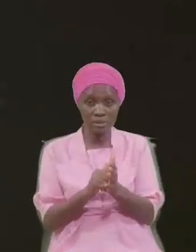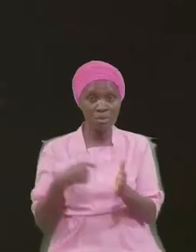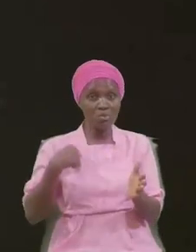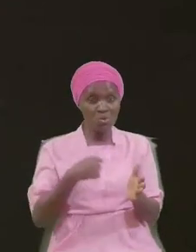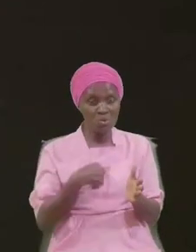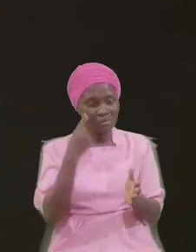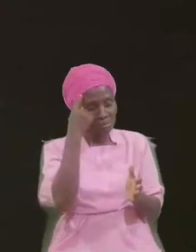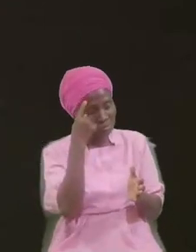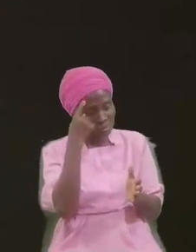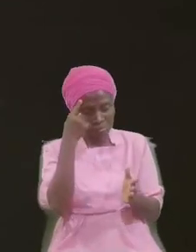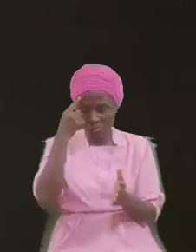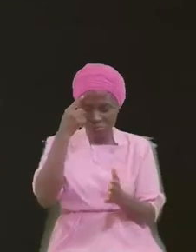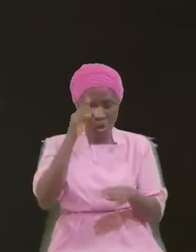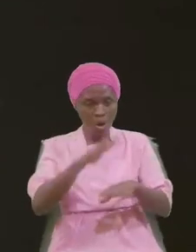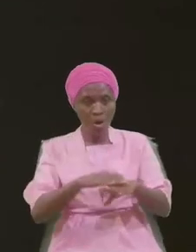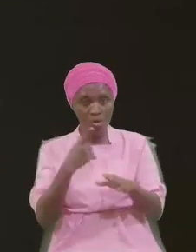nous méditons